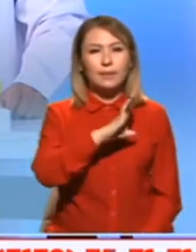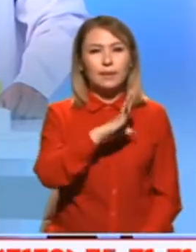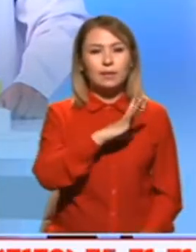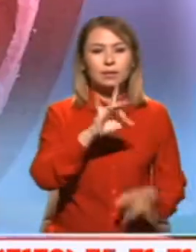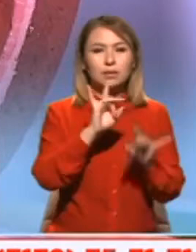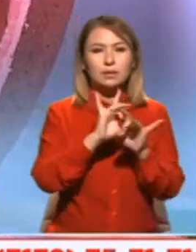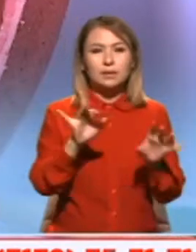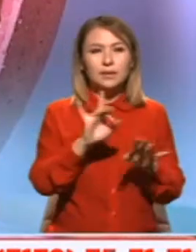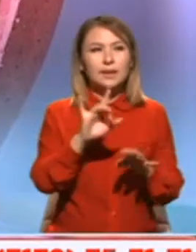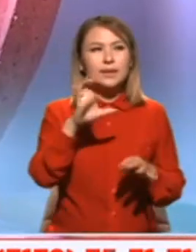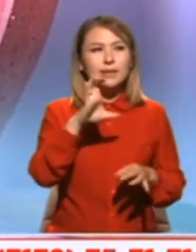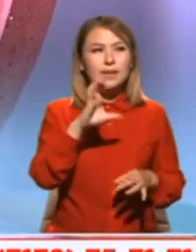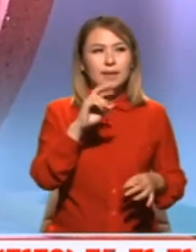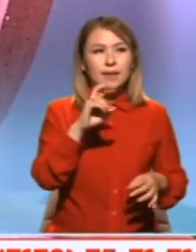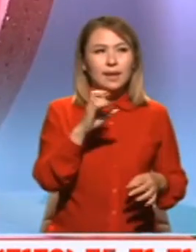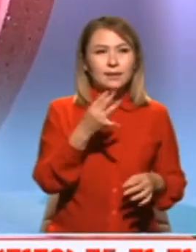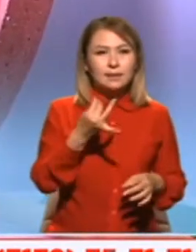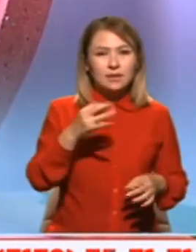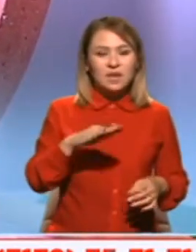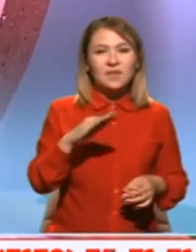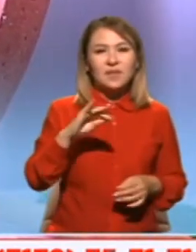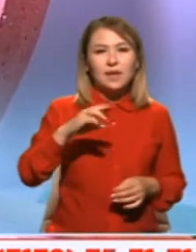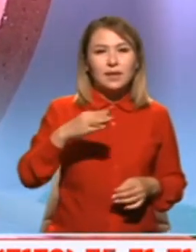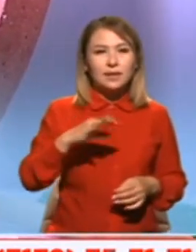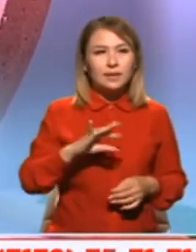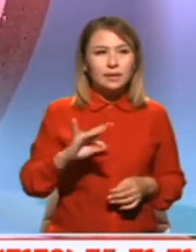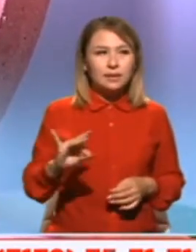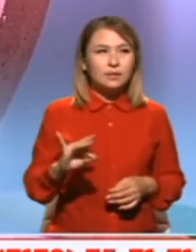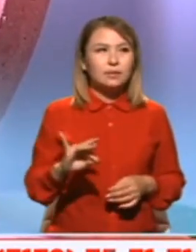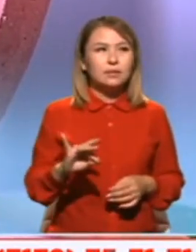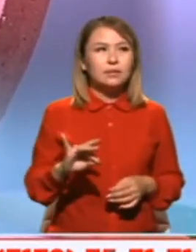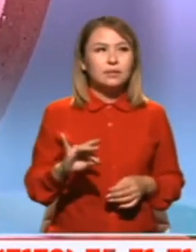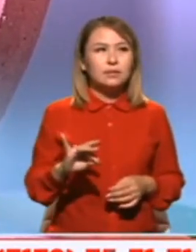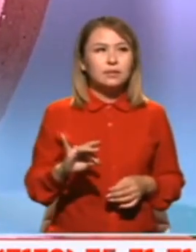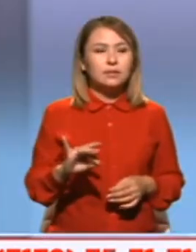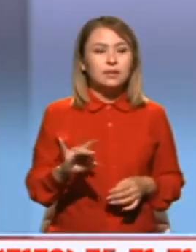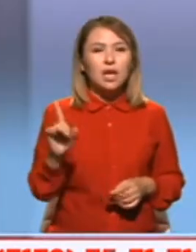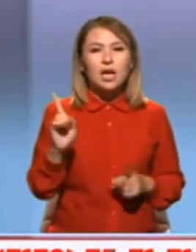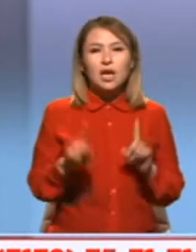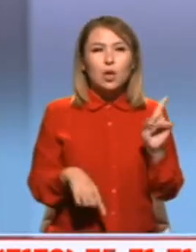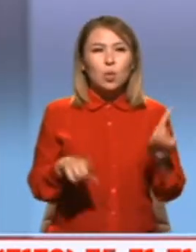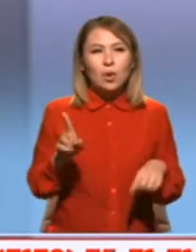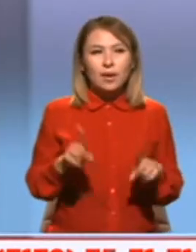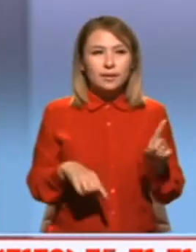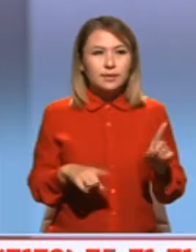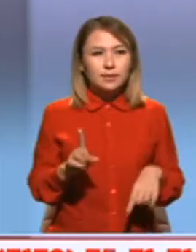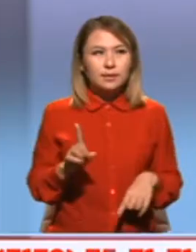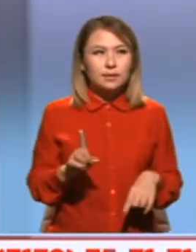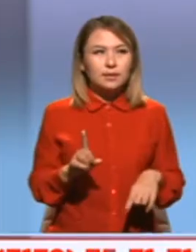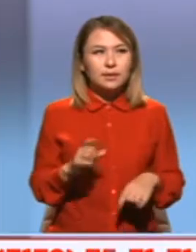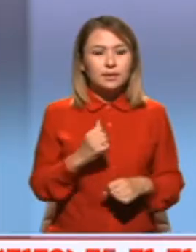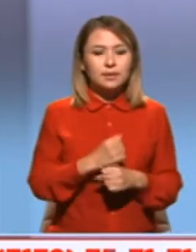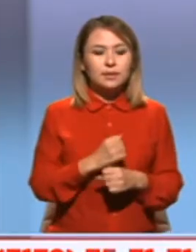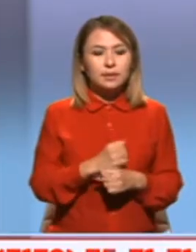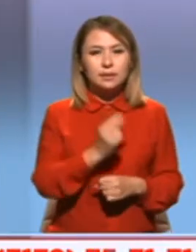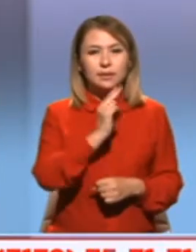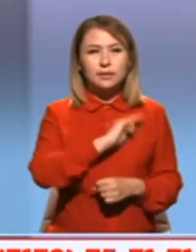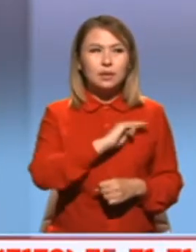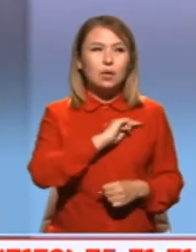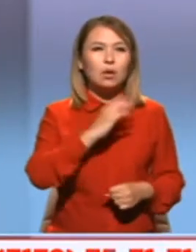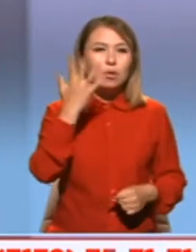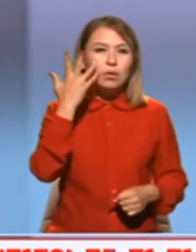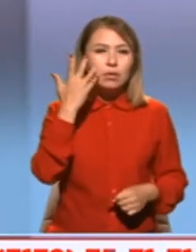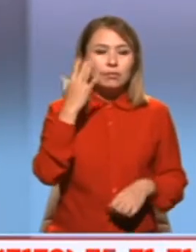яғни ол секрециялық қызмет, фильтрациялық қызмет, экскрециялық қызмет, регуляциялық қызмет, иә. Бүйректің жалпы ауруы